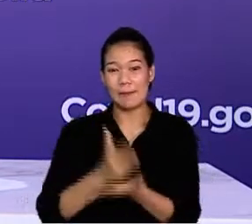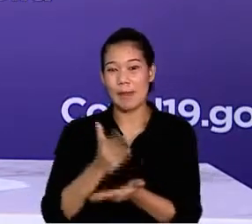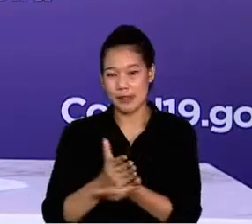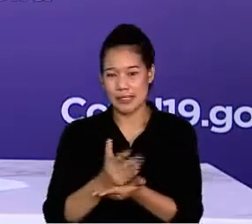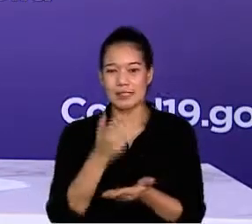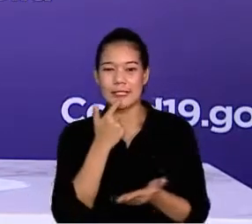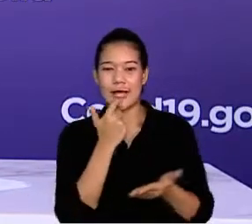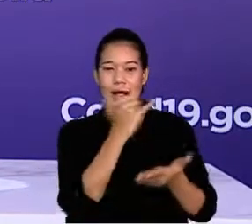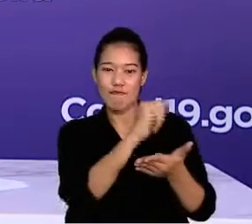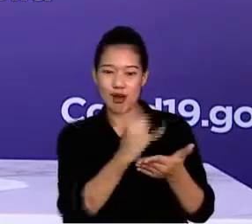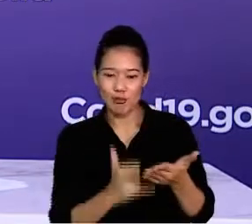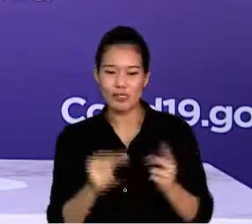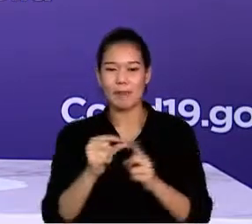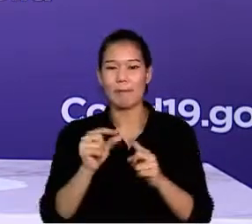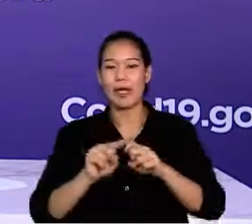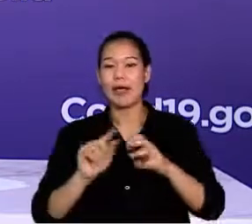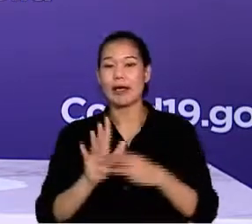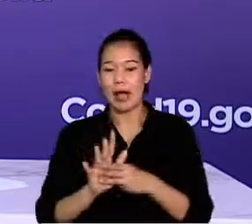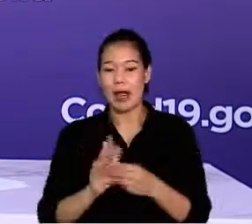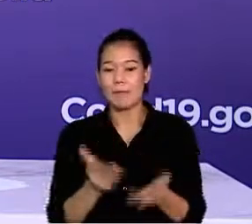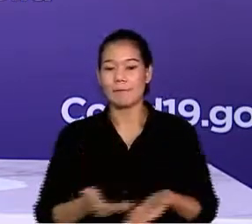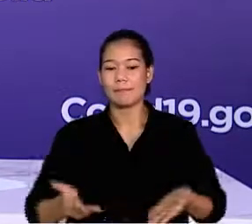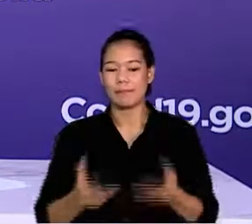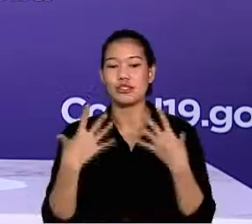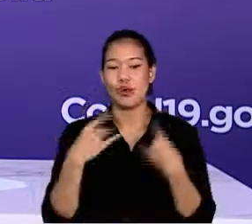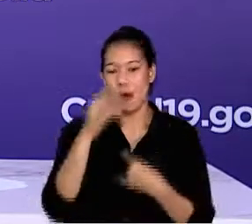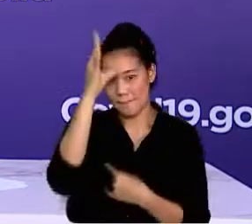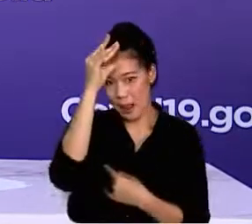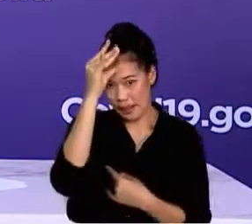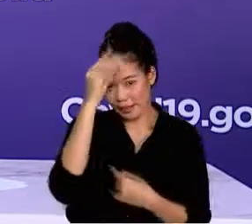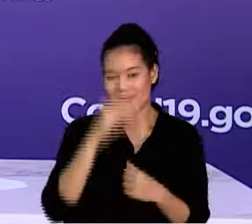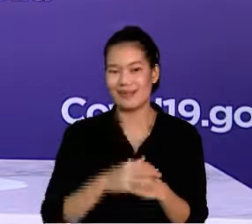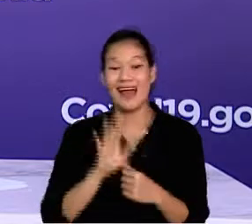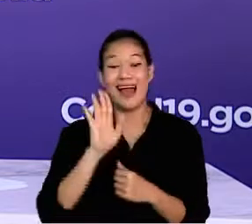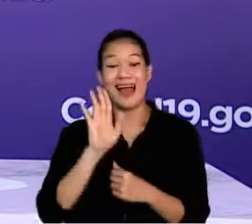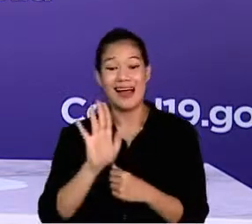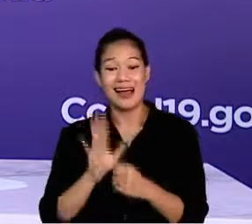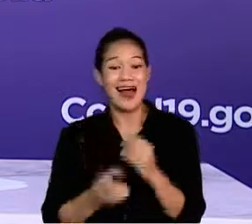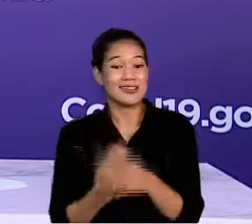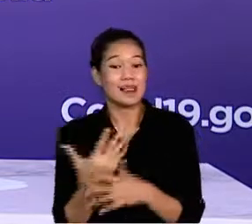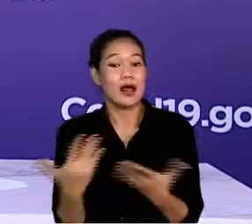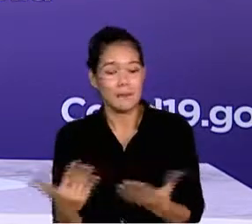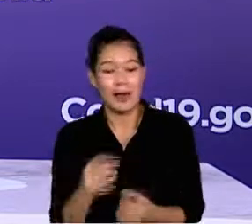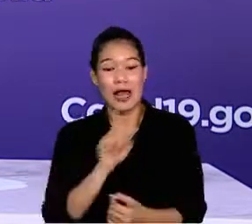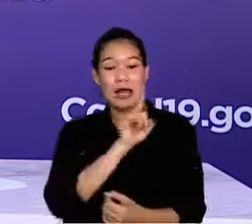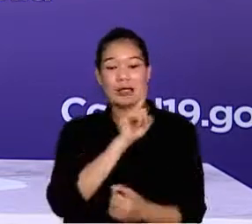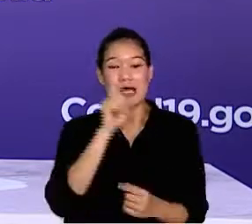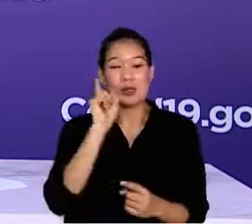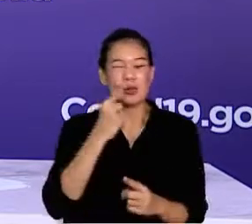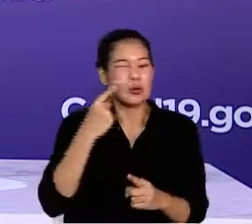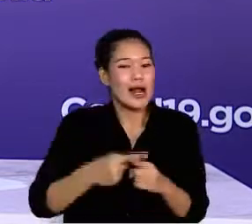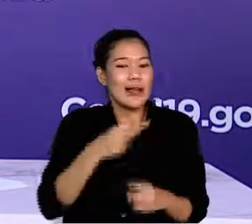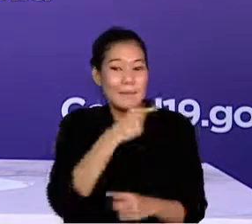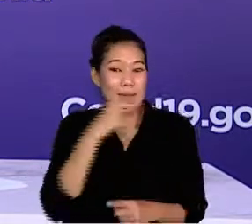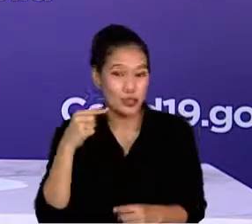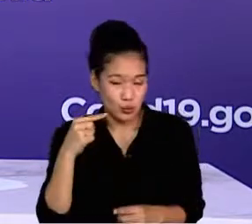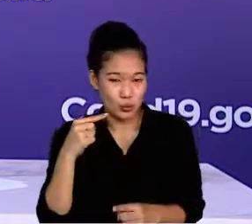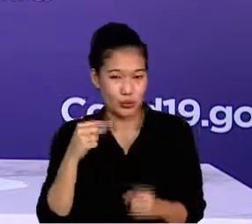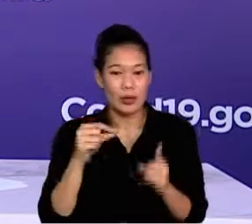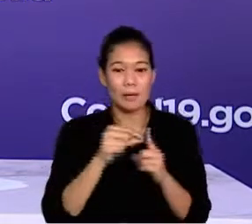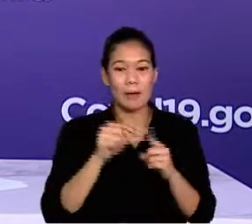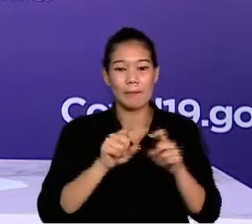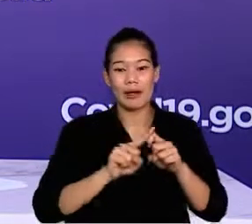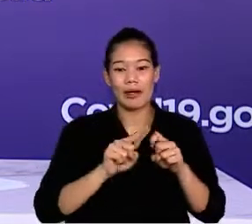evaluasi penerapan ppkm di wilayah jawa-bali akan dilakukan setiap seminggu sekali sedangkan